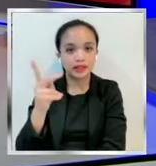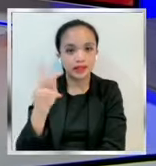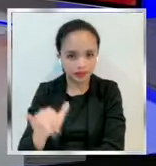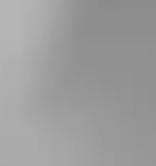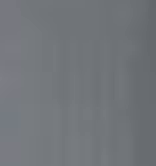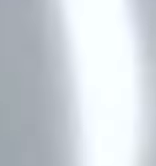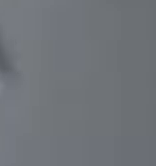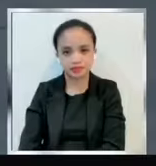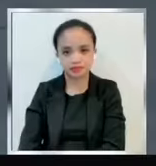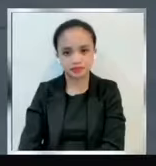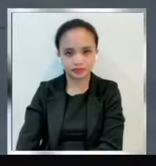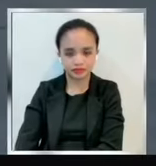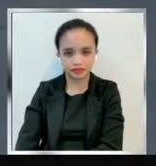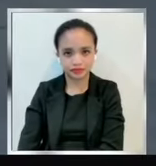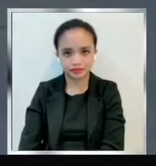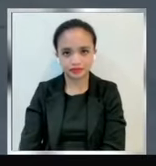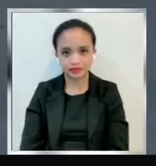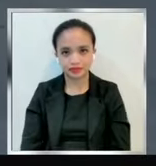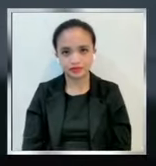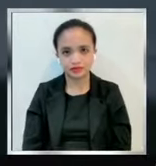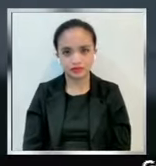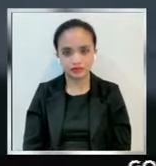Katatibayan.